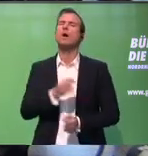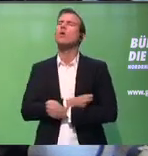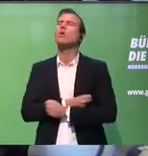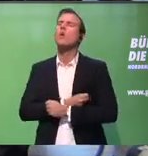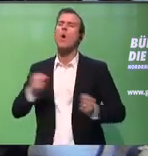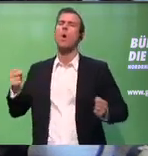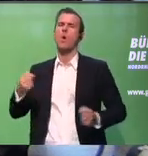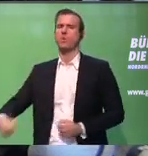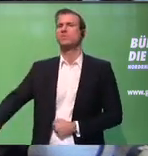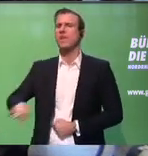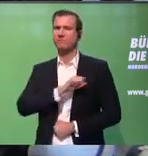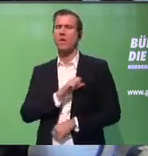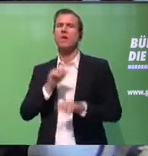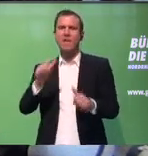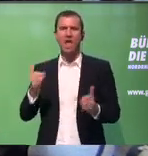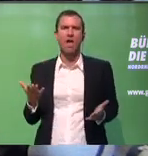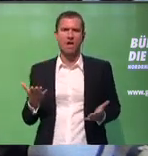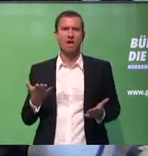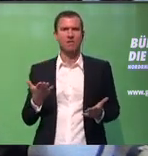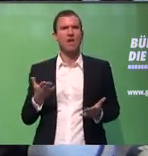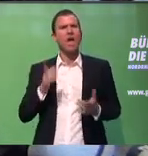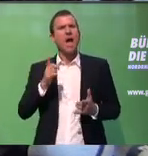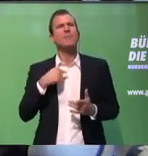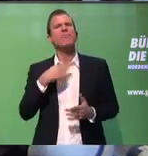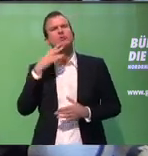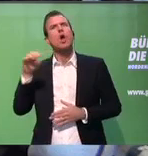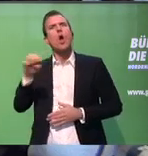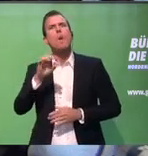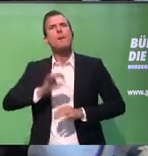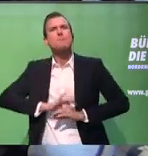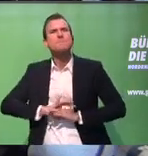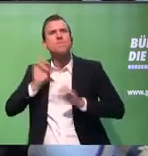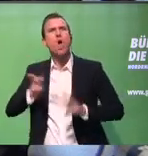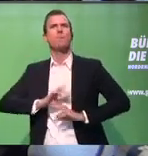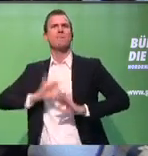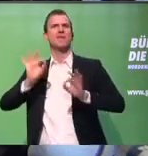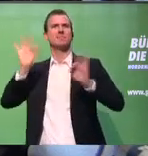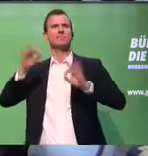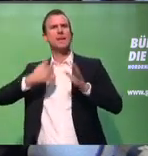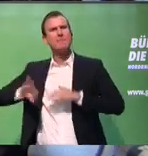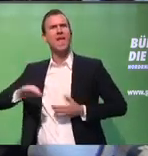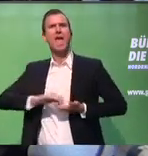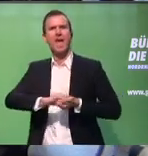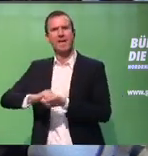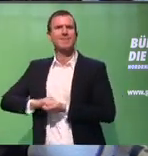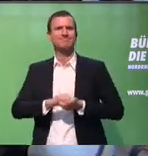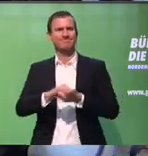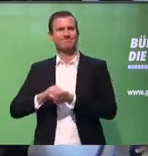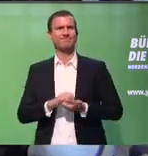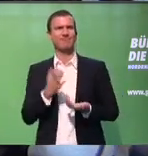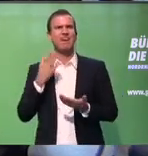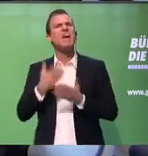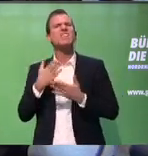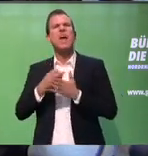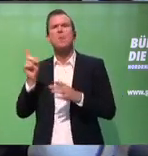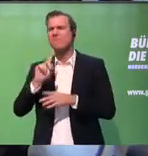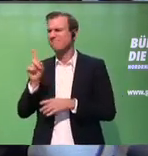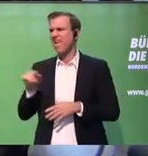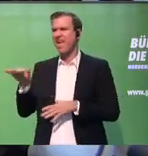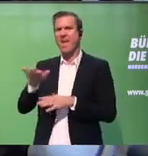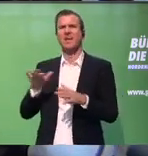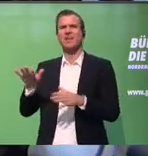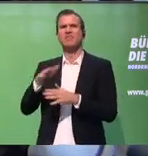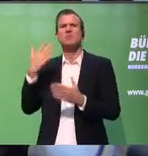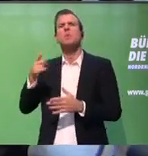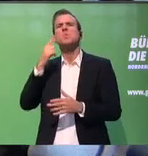eine riesige Erfolgsgeschichte. Wir wollen Europa vielmehr besser machen, zusammenhalten und werden deshalb nicht denen hinterherlaufen, die nur